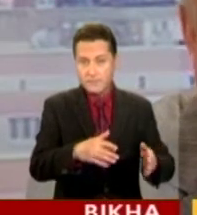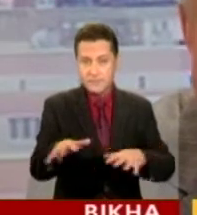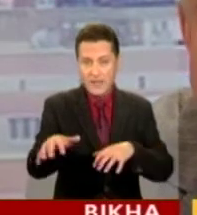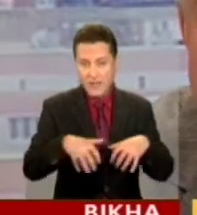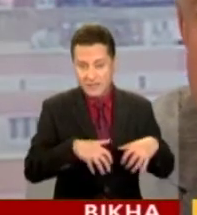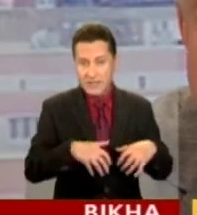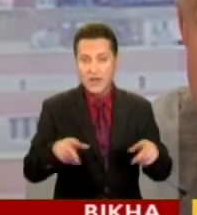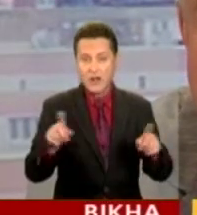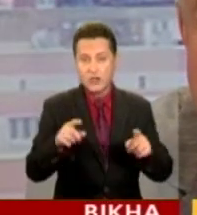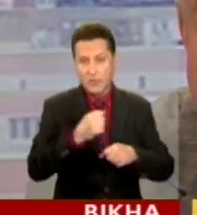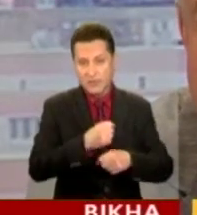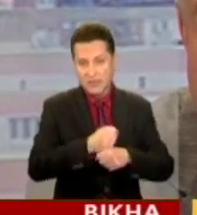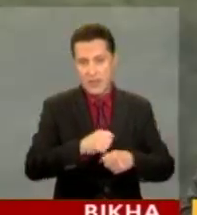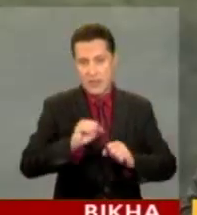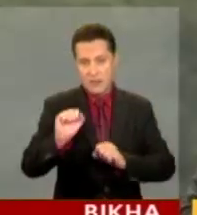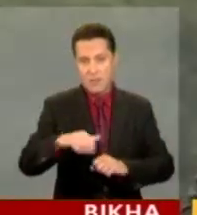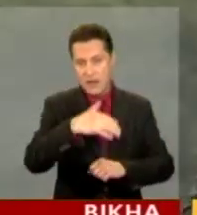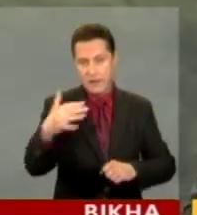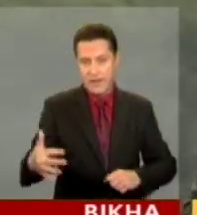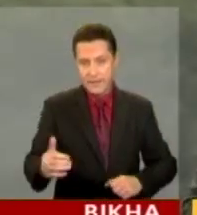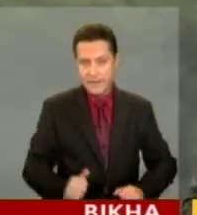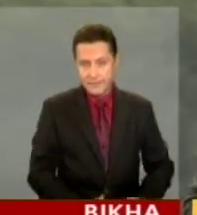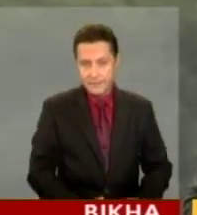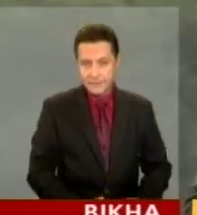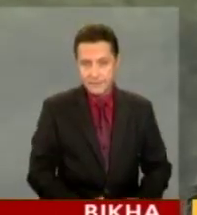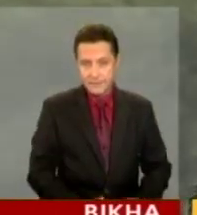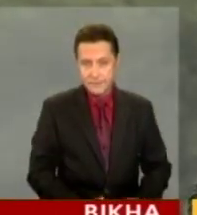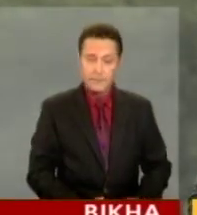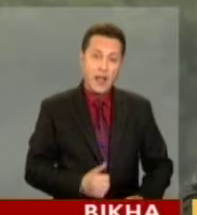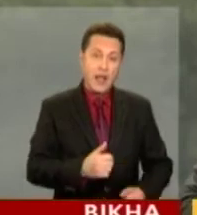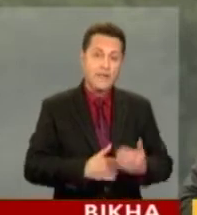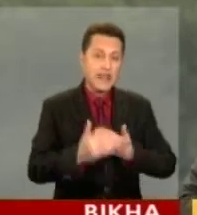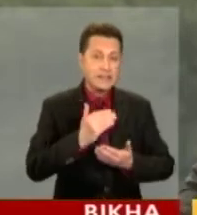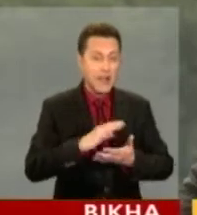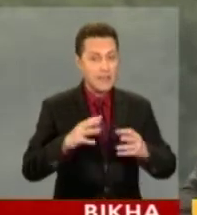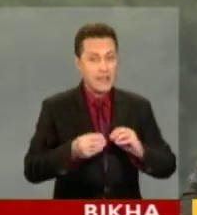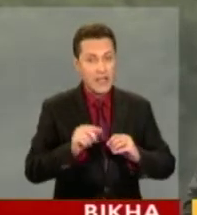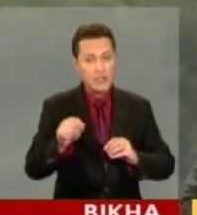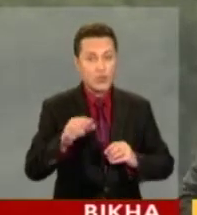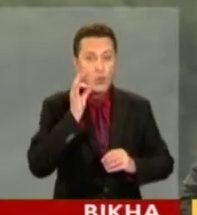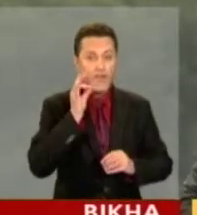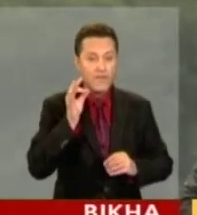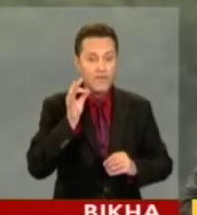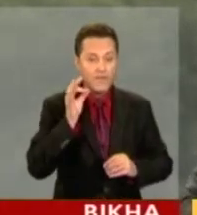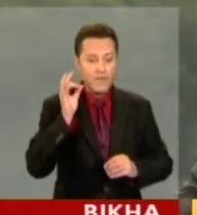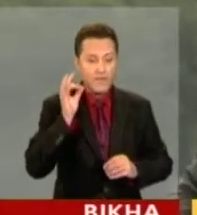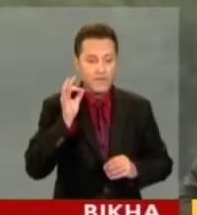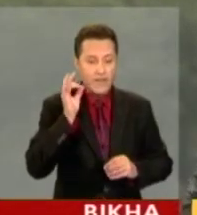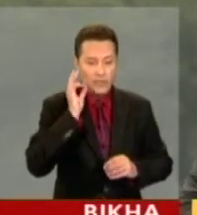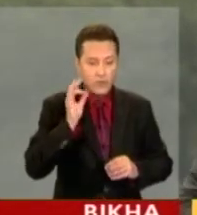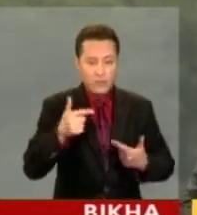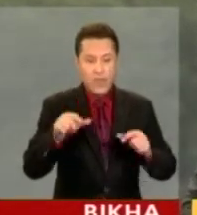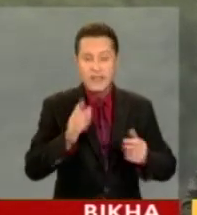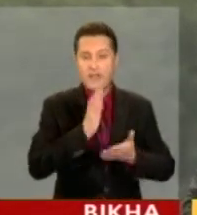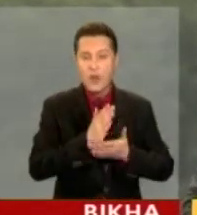реквізували для того, щоб зробити барикади. Ну і на сам кінець, тут в Ізюмі, де ми зараз знаходимося, місцевим